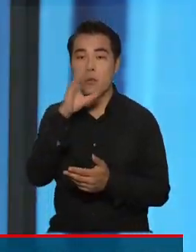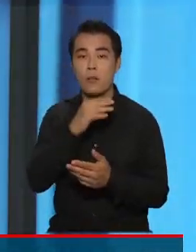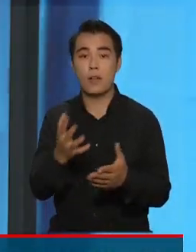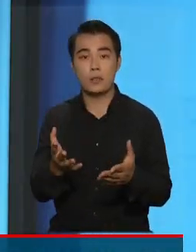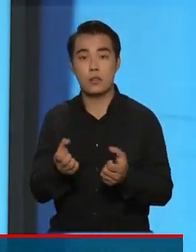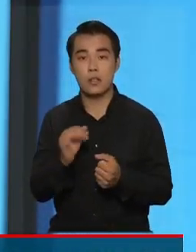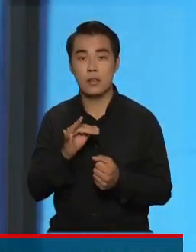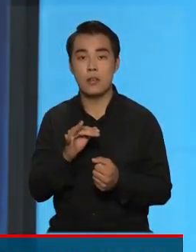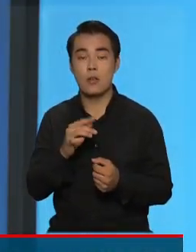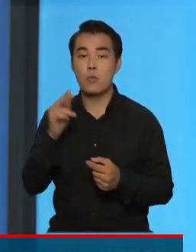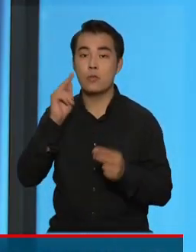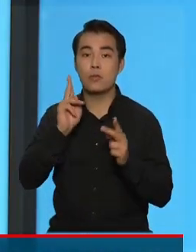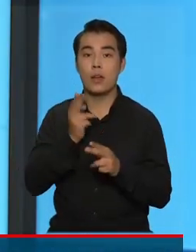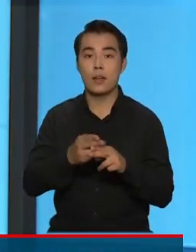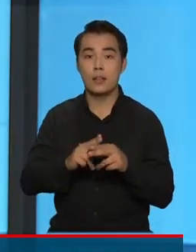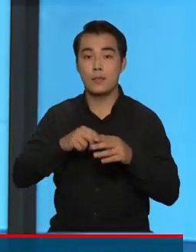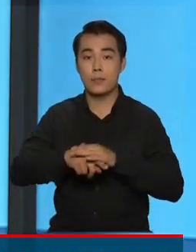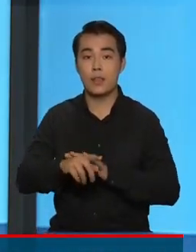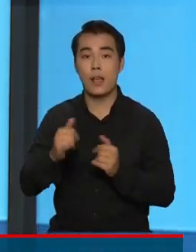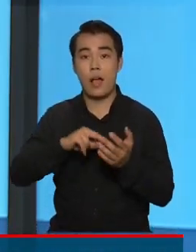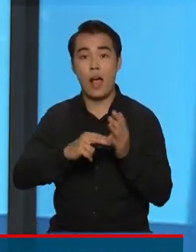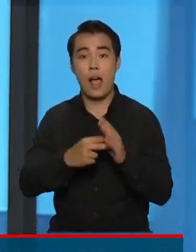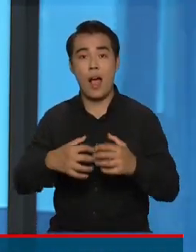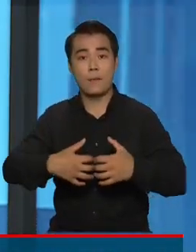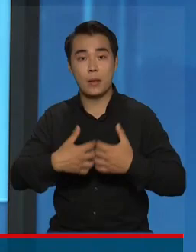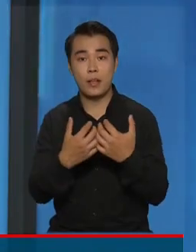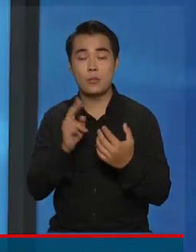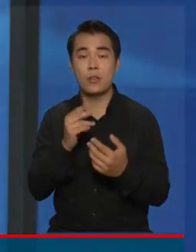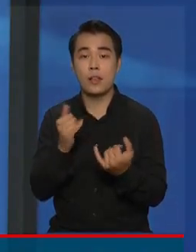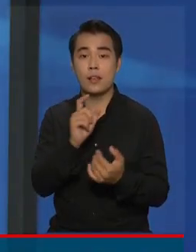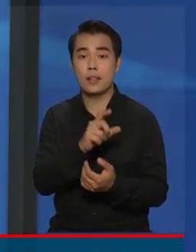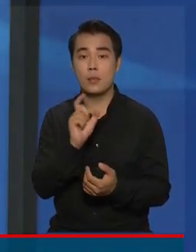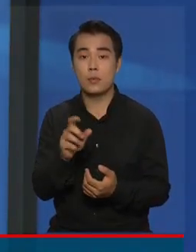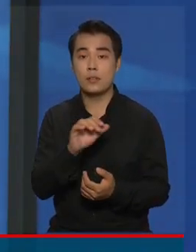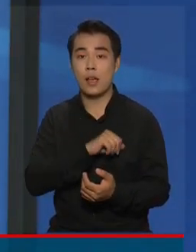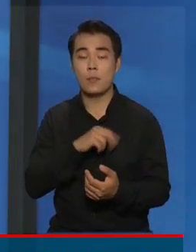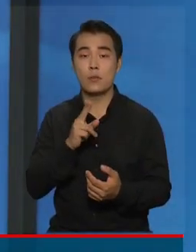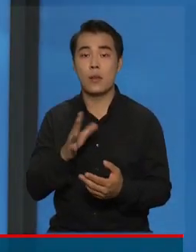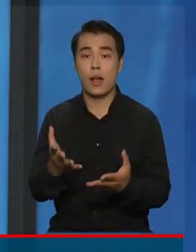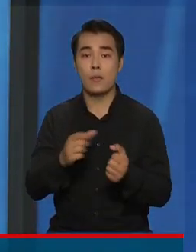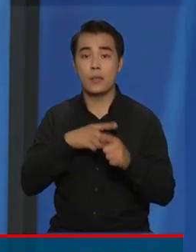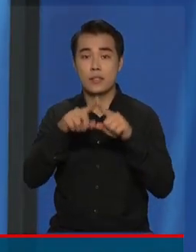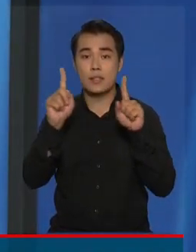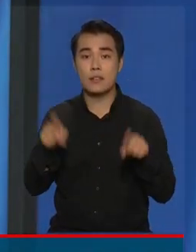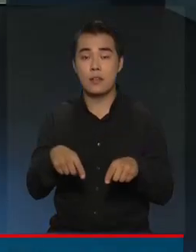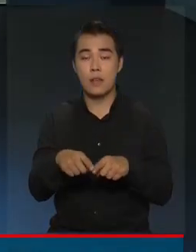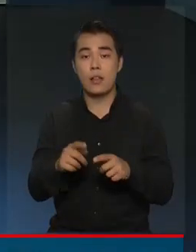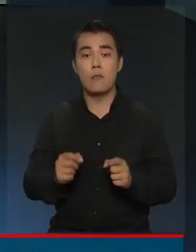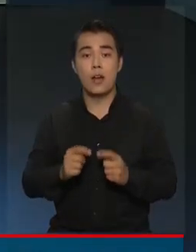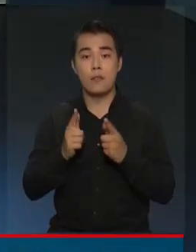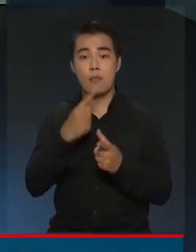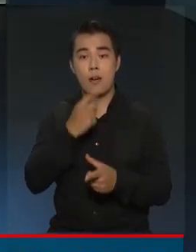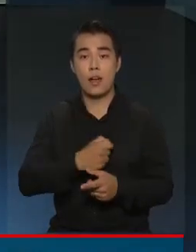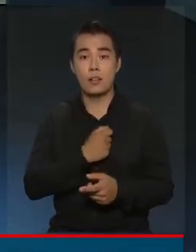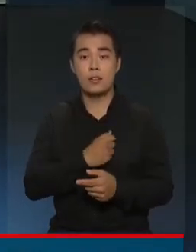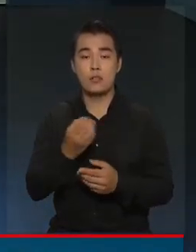воспользоваться. И потом, учитывая, что это пилотный проект, и ребята, которые сейчас получили сертификаты, поступая на воинскую службу,